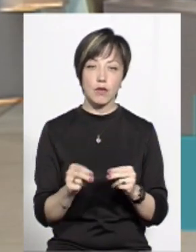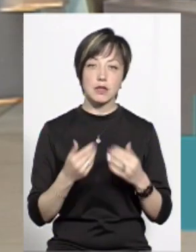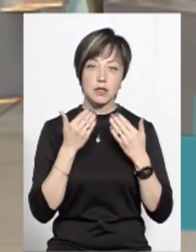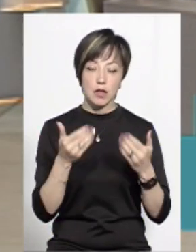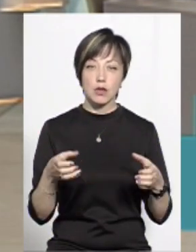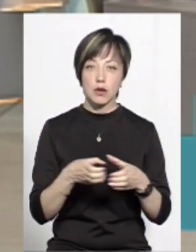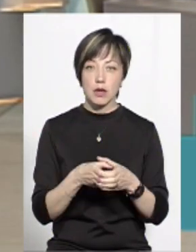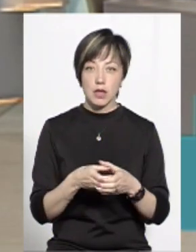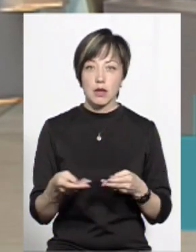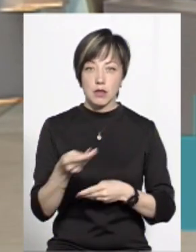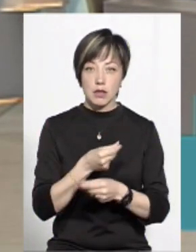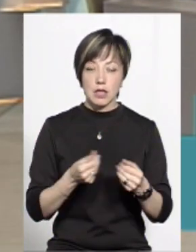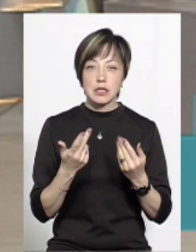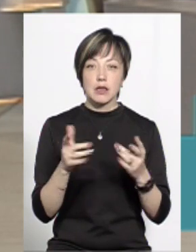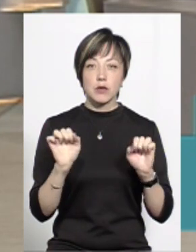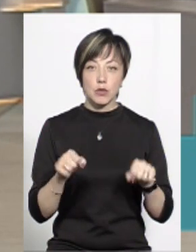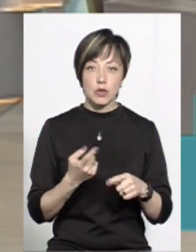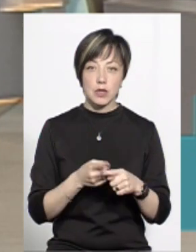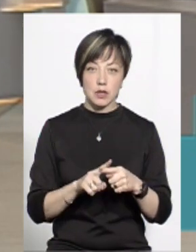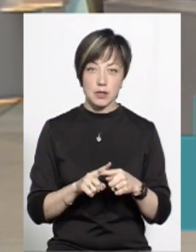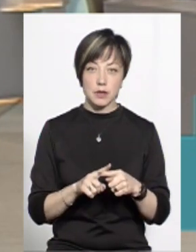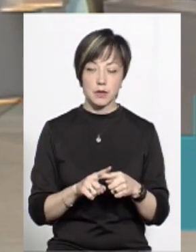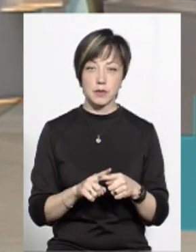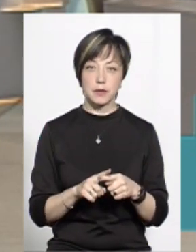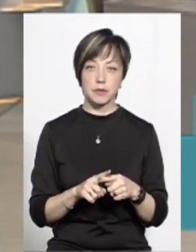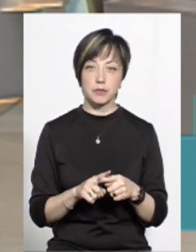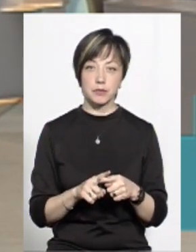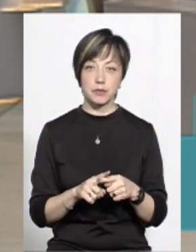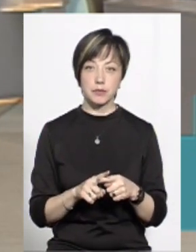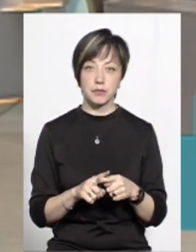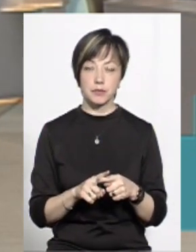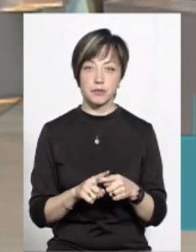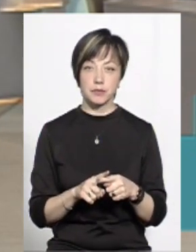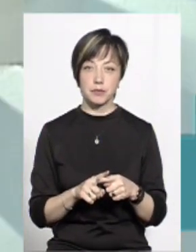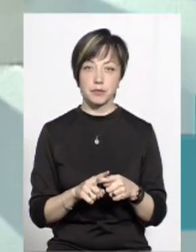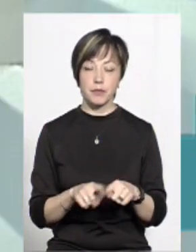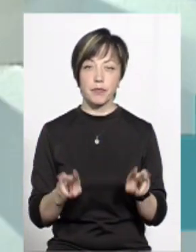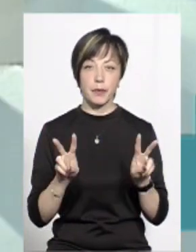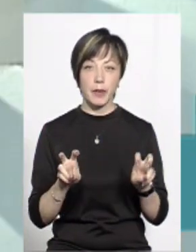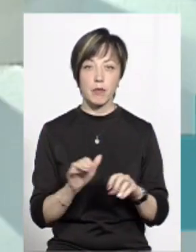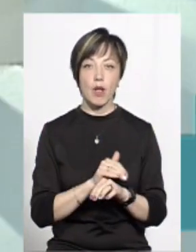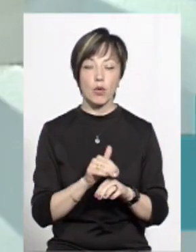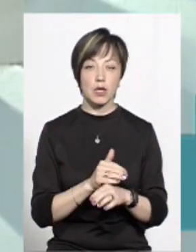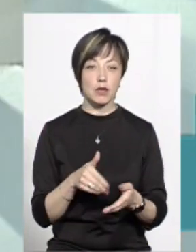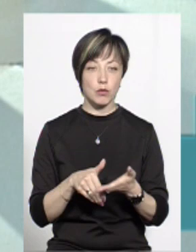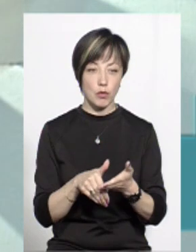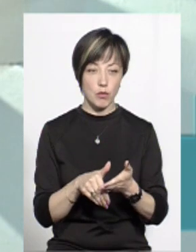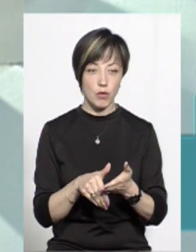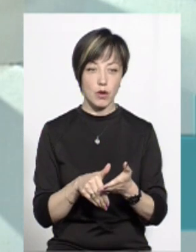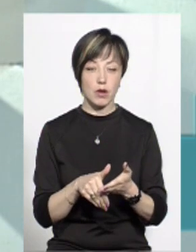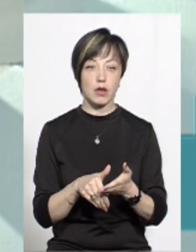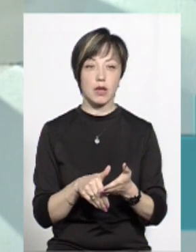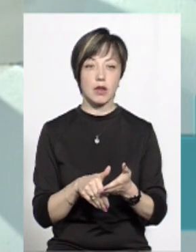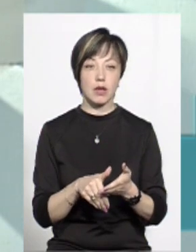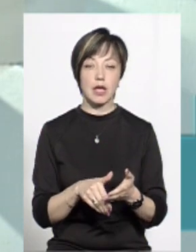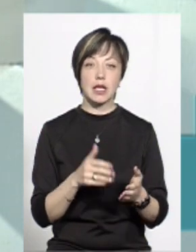до громади, щоб скидалися хто скільки може. І от на це я зрозуміла ваше питання, так. Це, значить, називається благодійна допомога. Вона є цільова